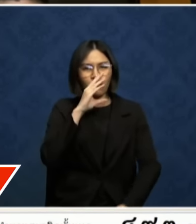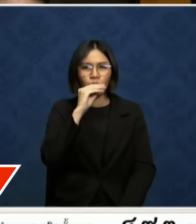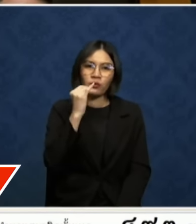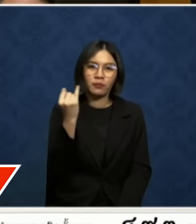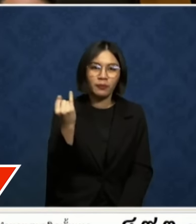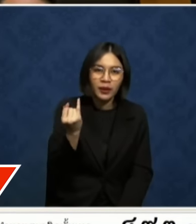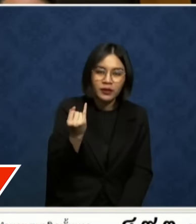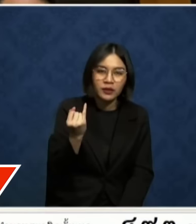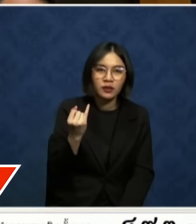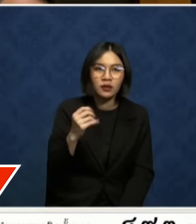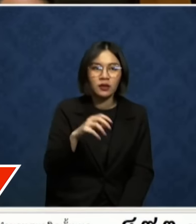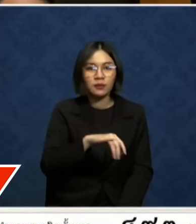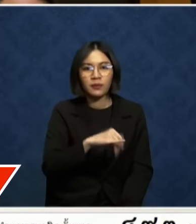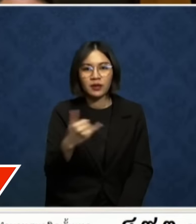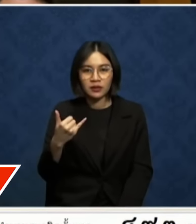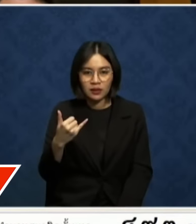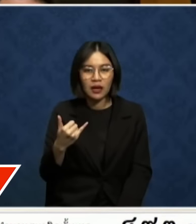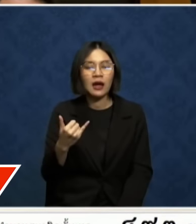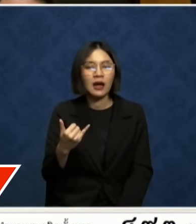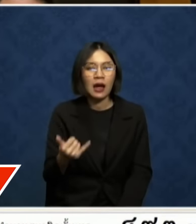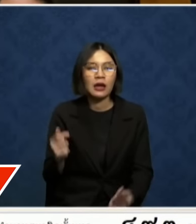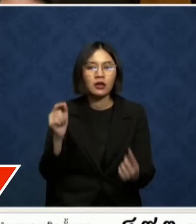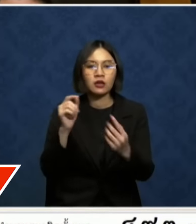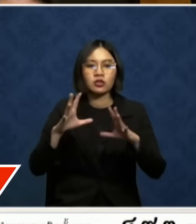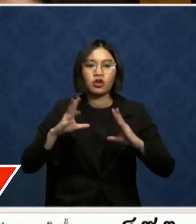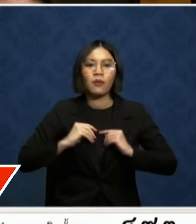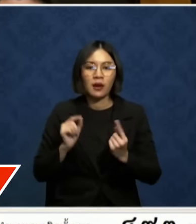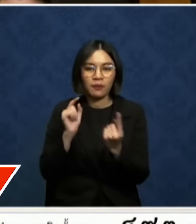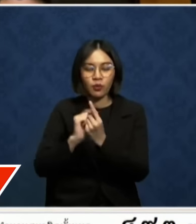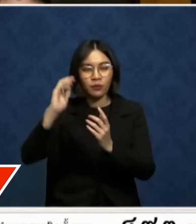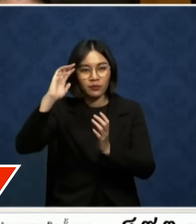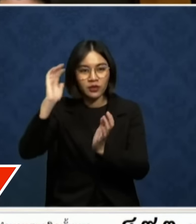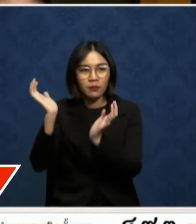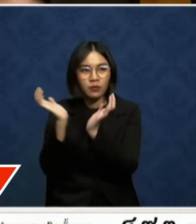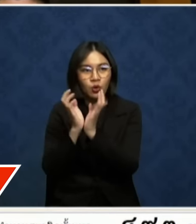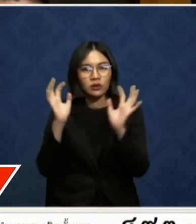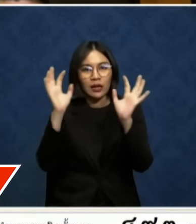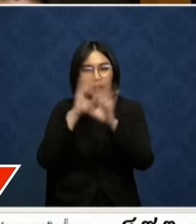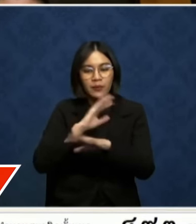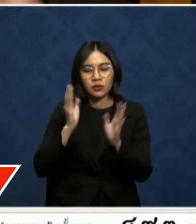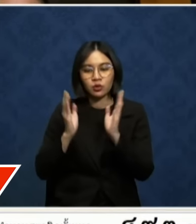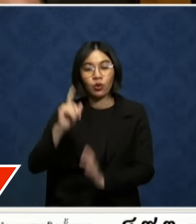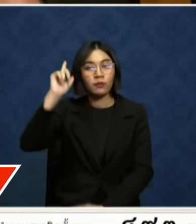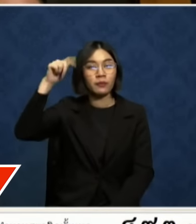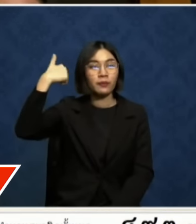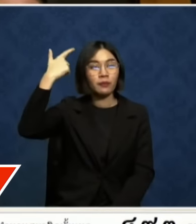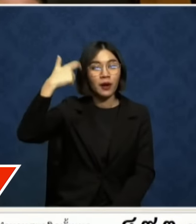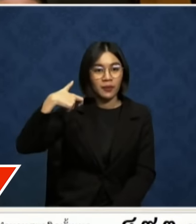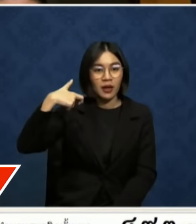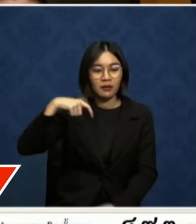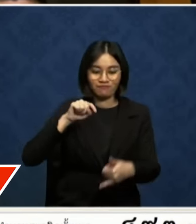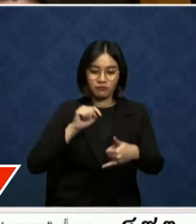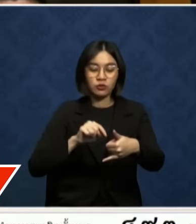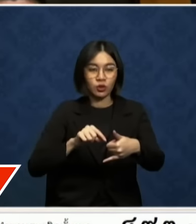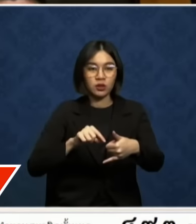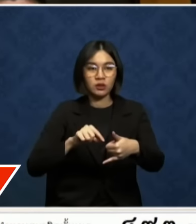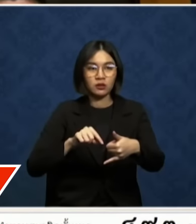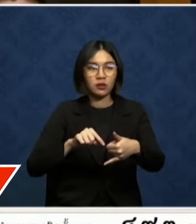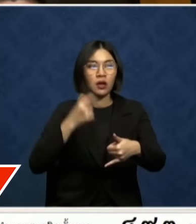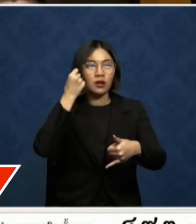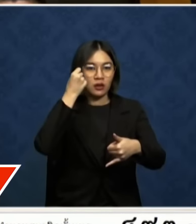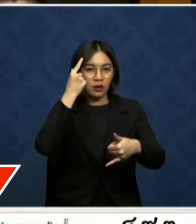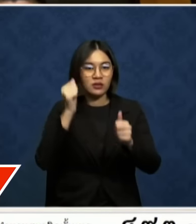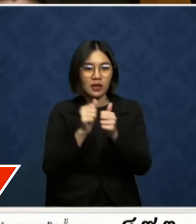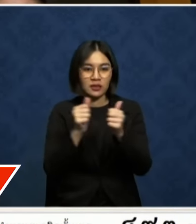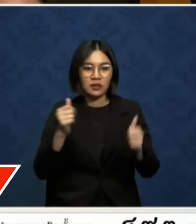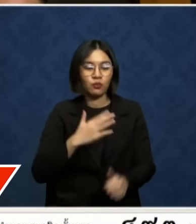ครับจนนำไปสู่การมอบตัวนะครับซึ่งเข้าใจว่าเป็นหนึ่งในคนที่เป็นอาจจะเป็นชาวเมียนมานะครับเข้าใจดีนะครับผมอยาก